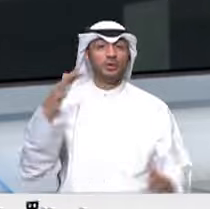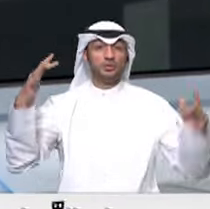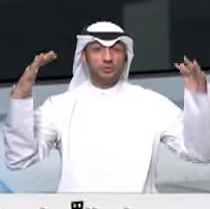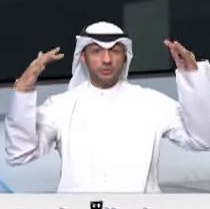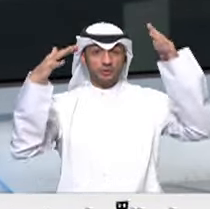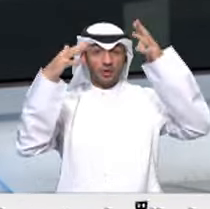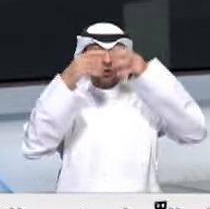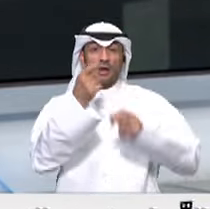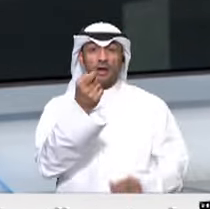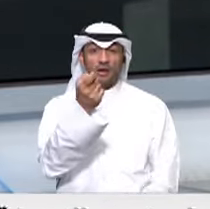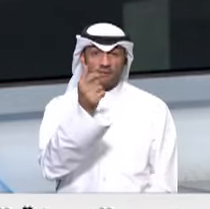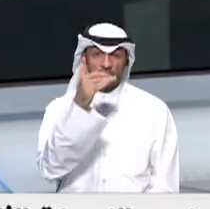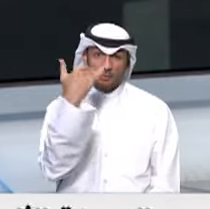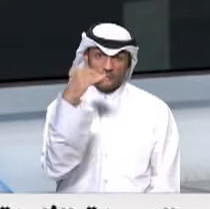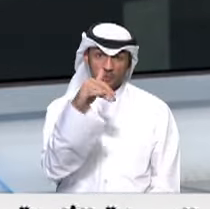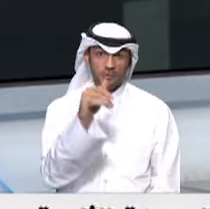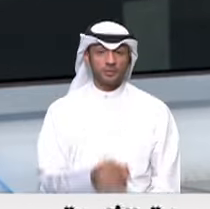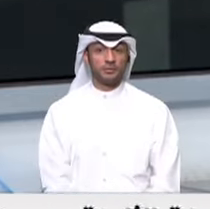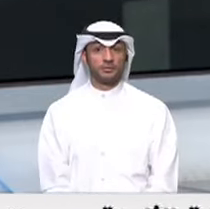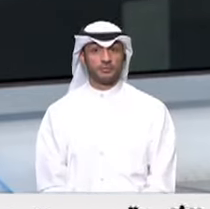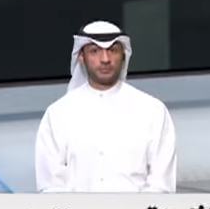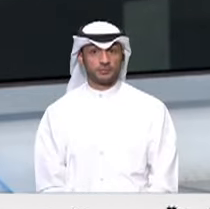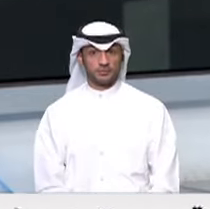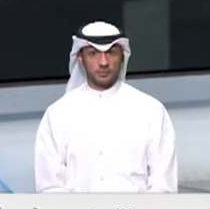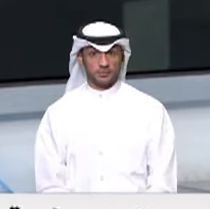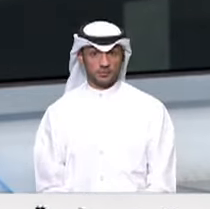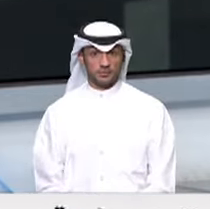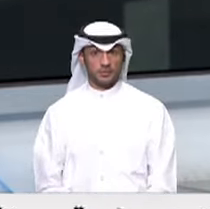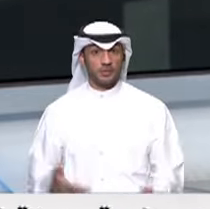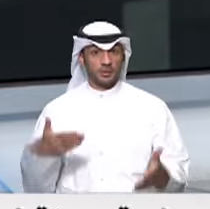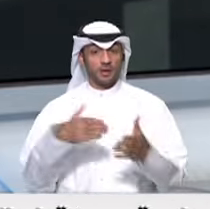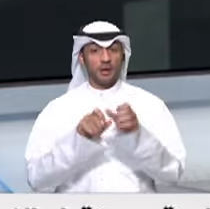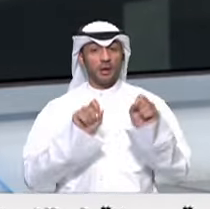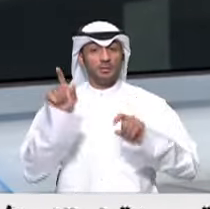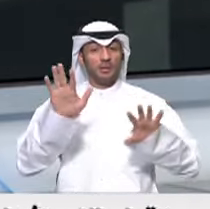المتوسطة على بعض مناطق البلاد. أعزائي المشاهدين، أشكركم على حسن المتابعة.